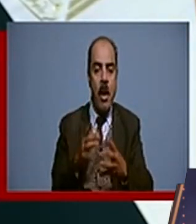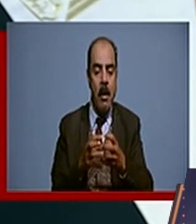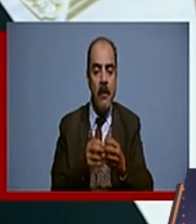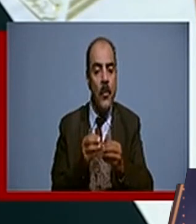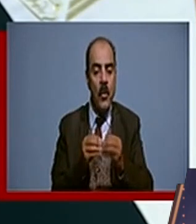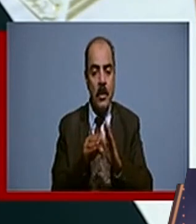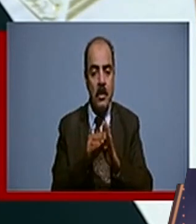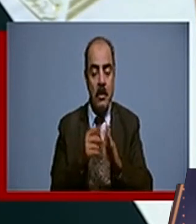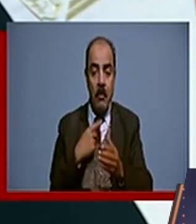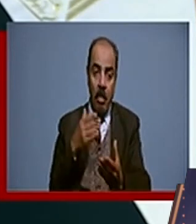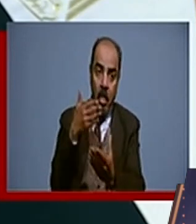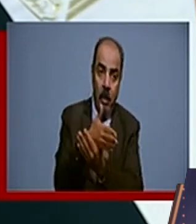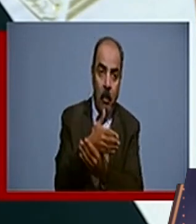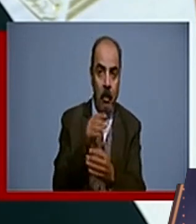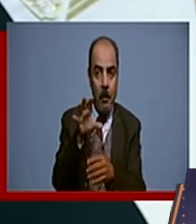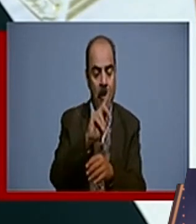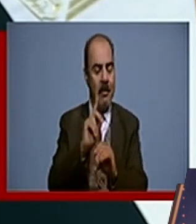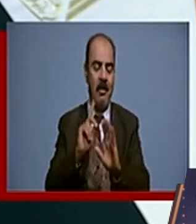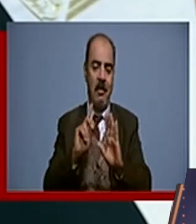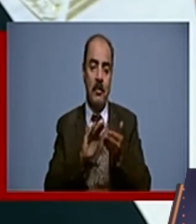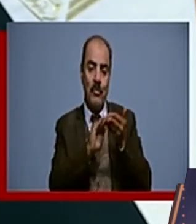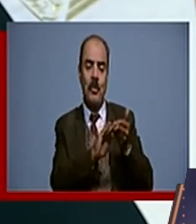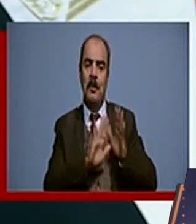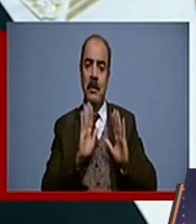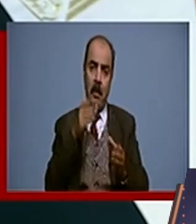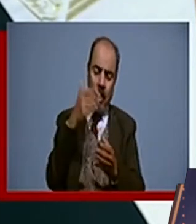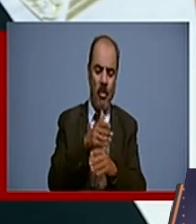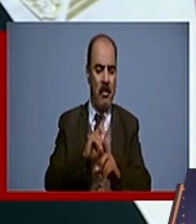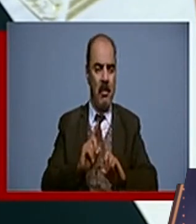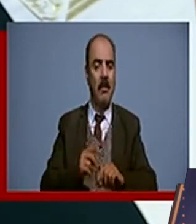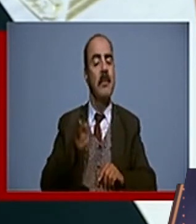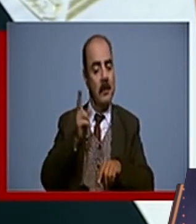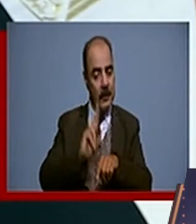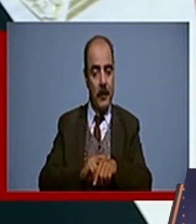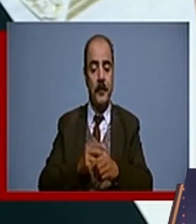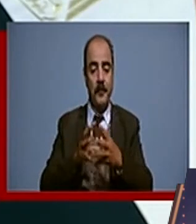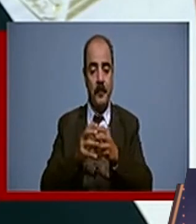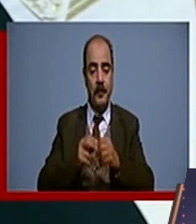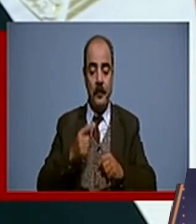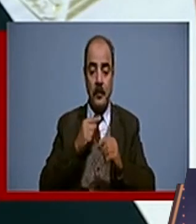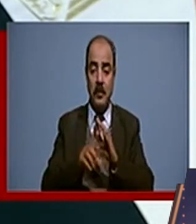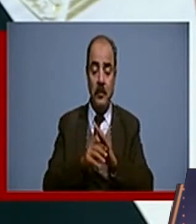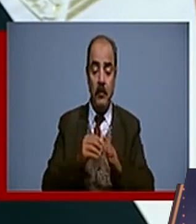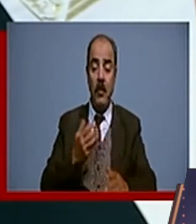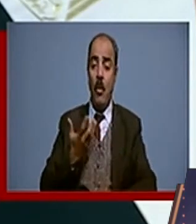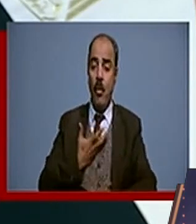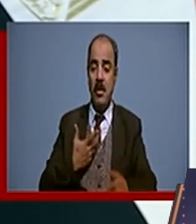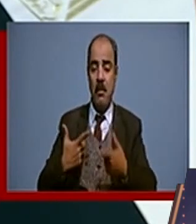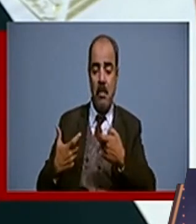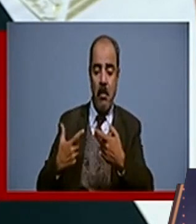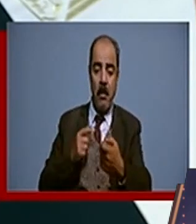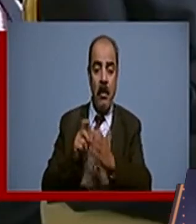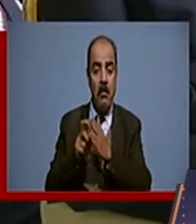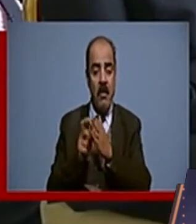دون التدخل في الشؤون الداخلية للدول. أيضا تحدثنا عن الأزمة الروسية الأوكرانية وأهمية الوصول